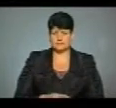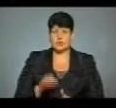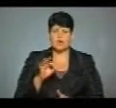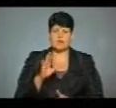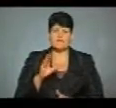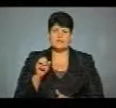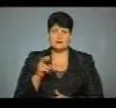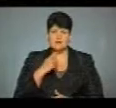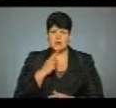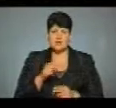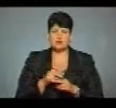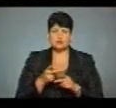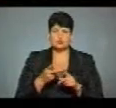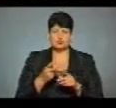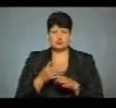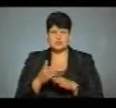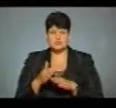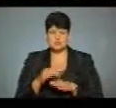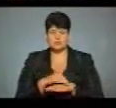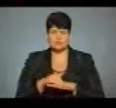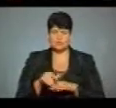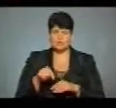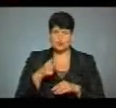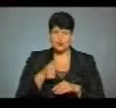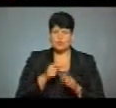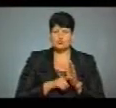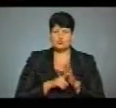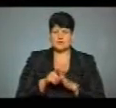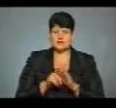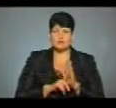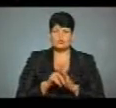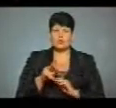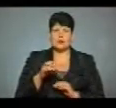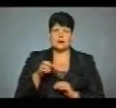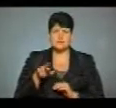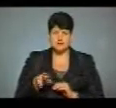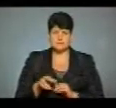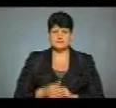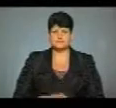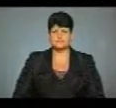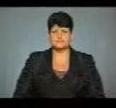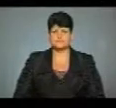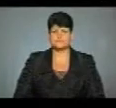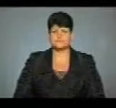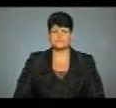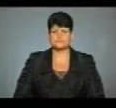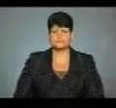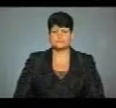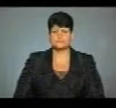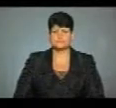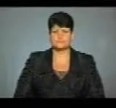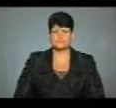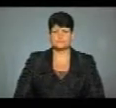каже, ремонтувати другу частину вулиці Чорновола у Тернополі цього року розпочали на початку липня. Ірина Терлюк, Андрій Бодак. Новини на